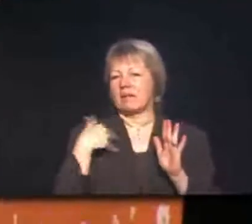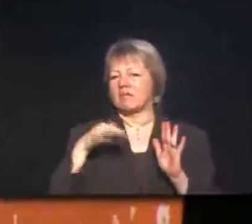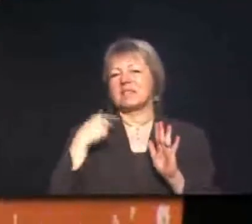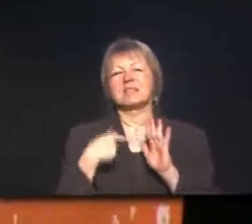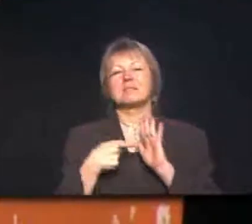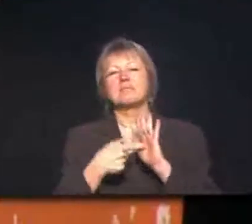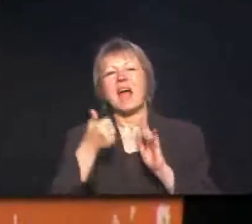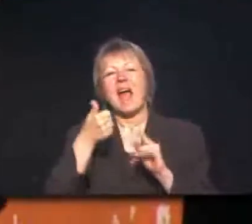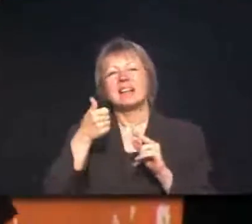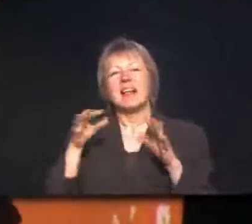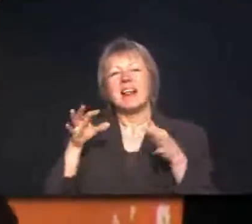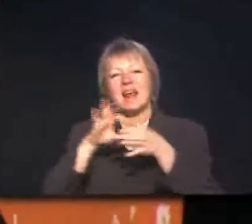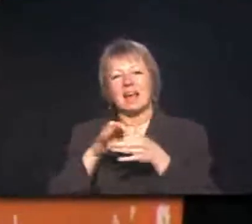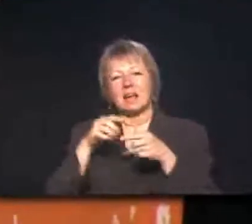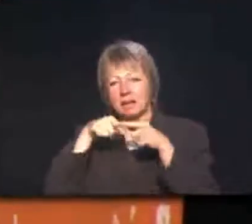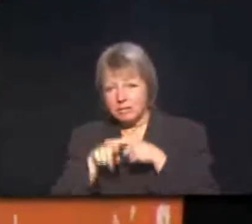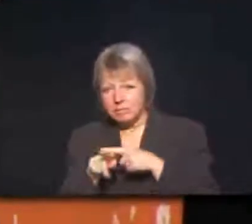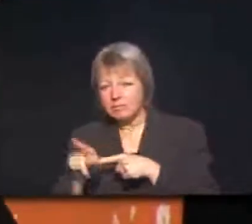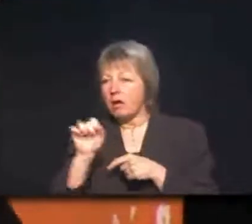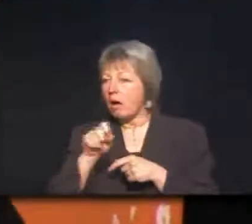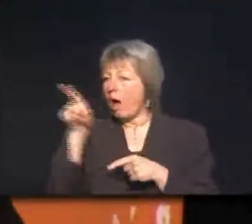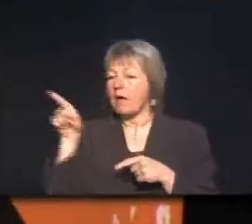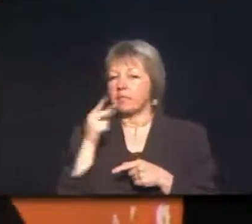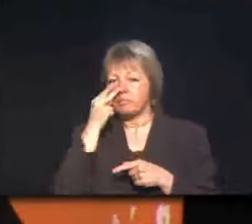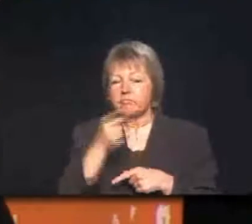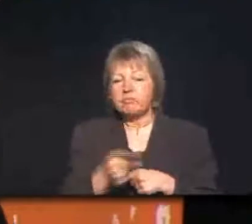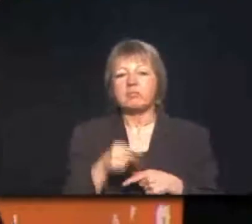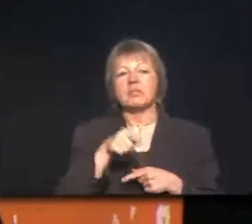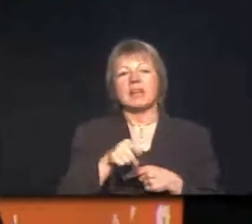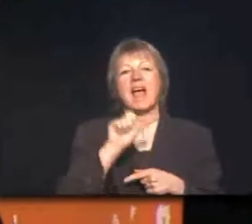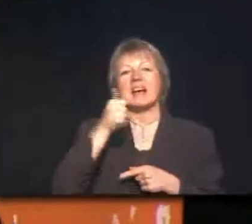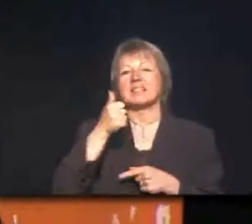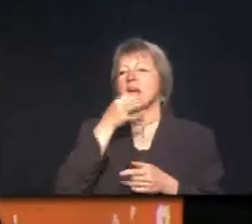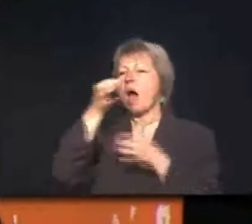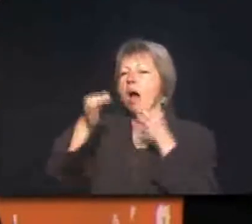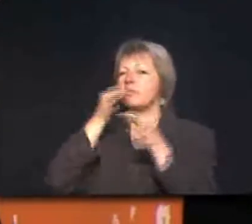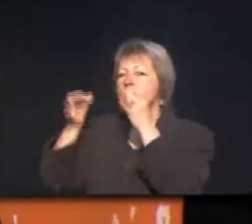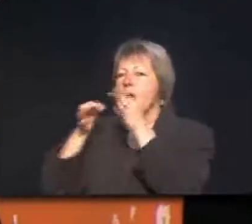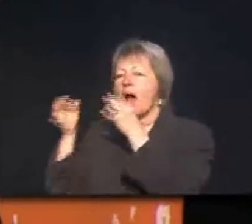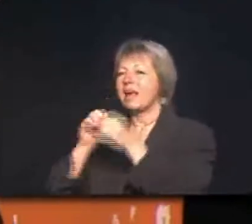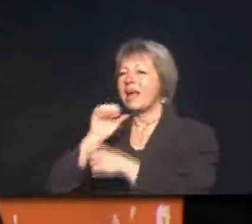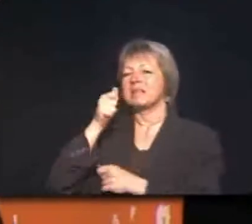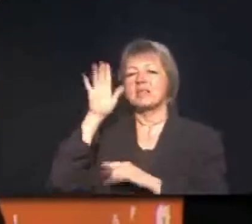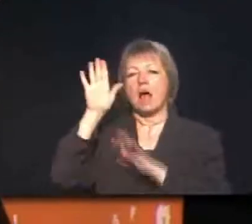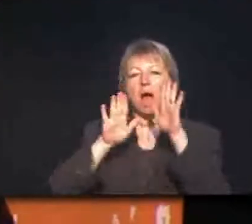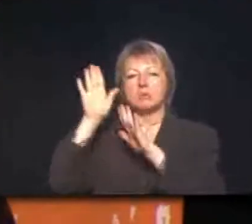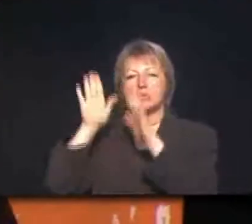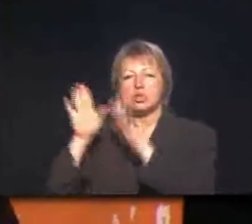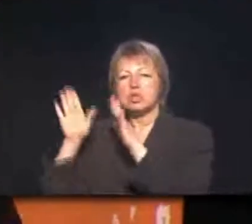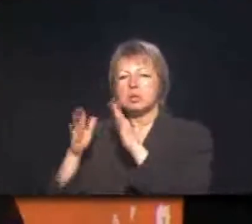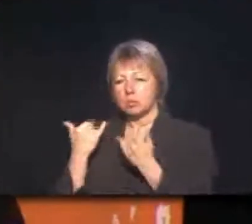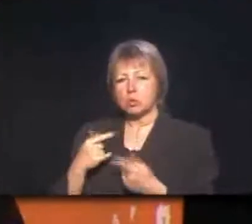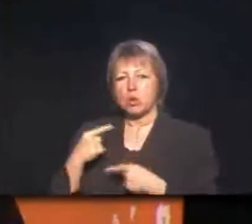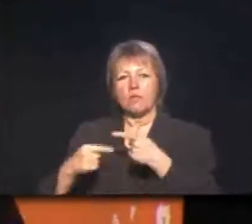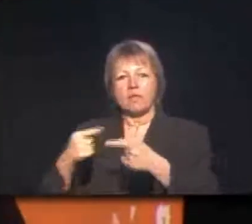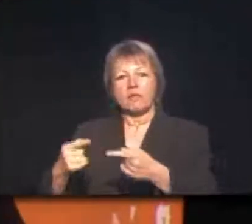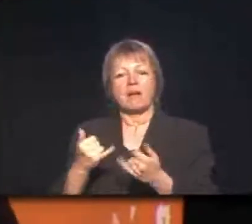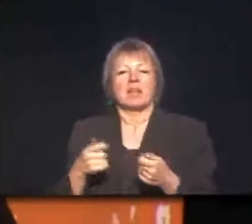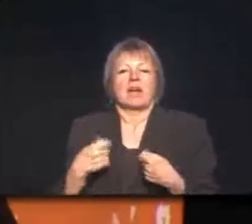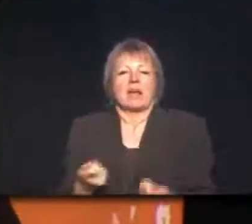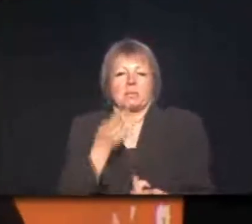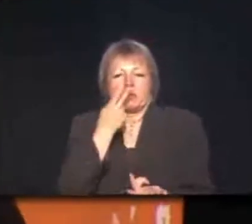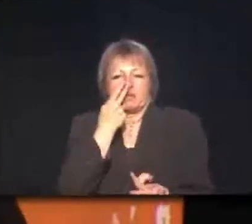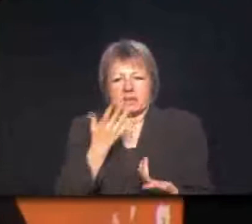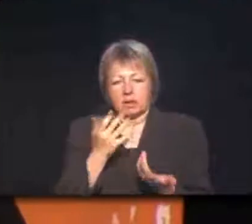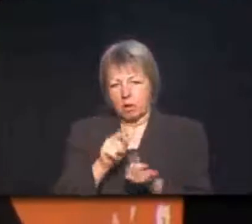wo er nachschauen könnt wie das Ergebnis unserer ersten Abfrage in unserer ersten Abstimmung nach diesem Verfahren aussieht also